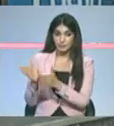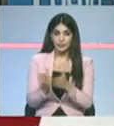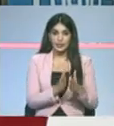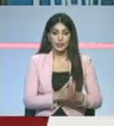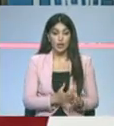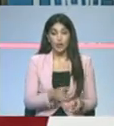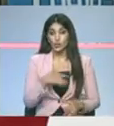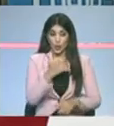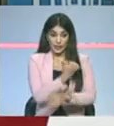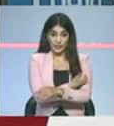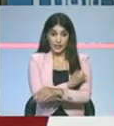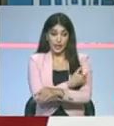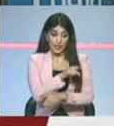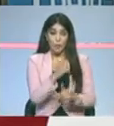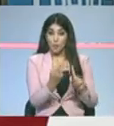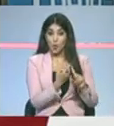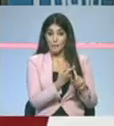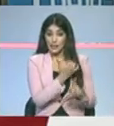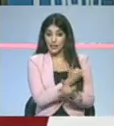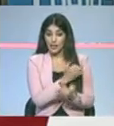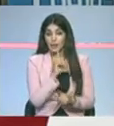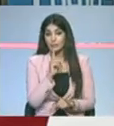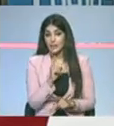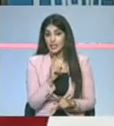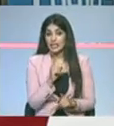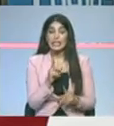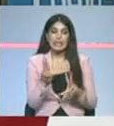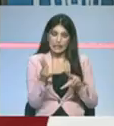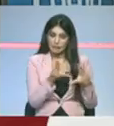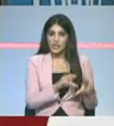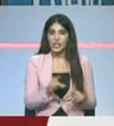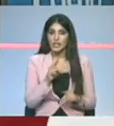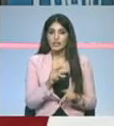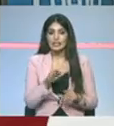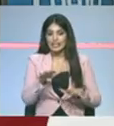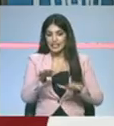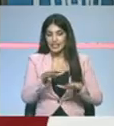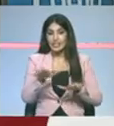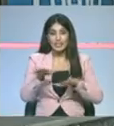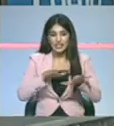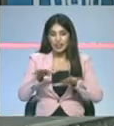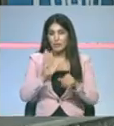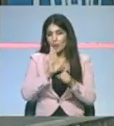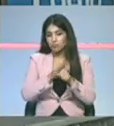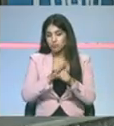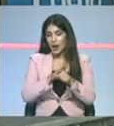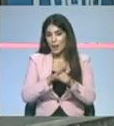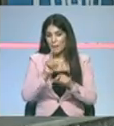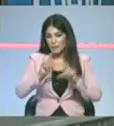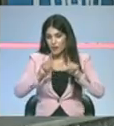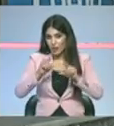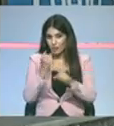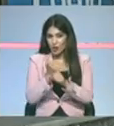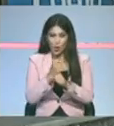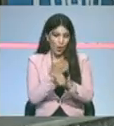بالطبع التلقيح هي مهمة جداً، وحتى كذلك التصرف المحكم في النفايات هو مهم